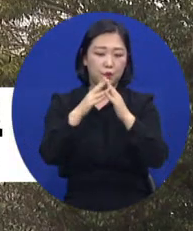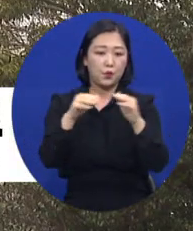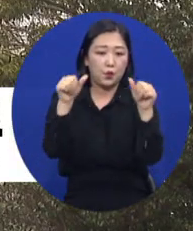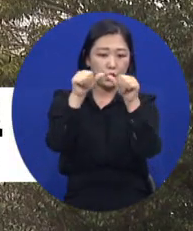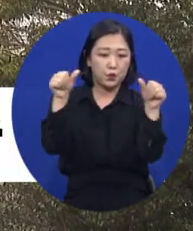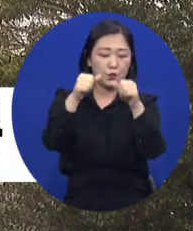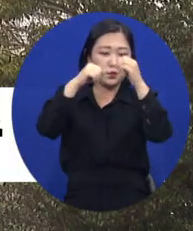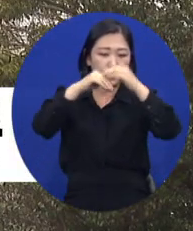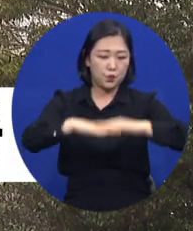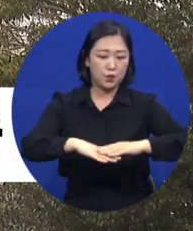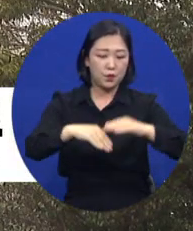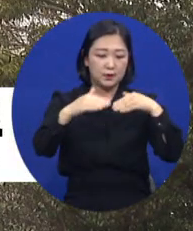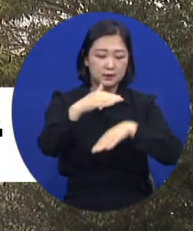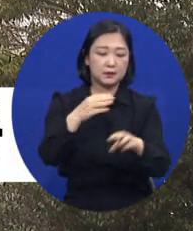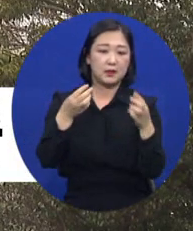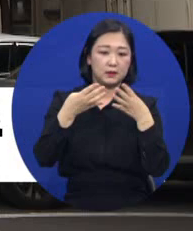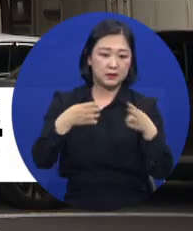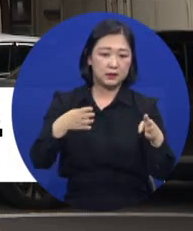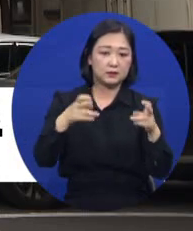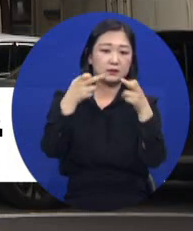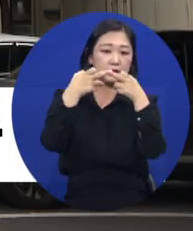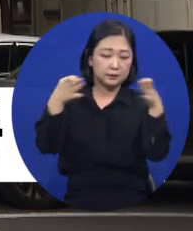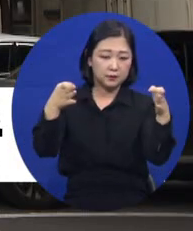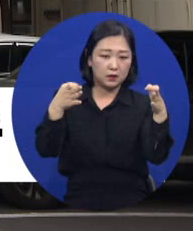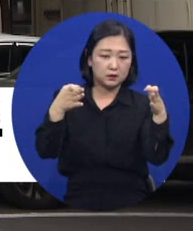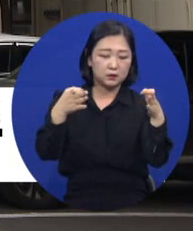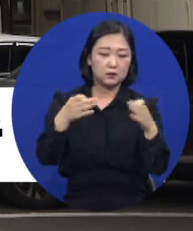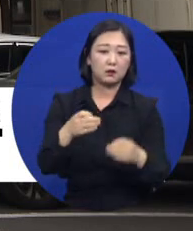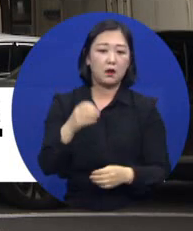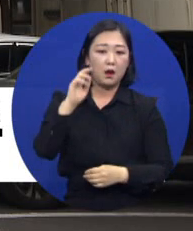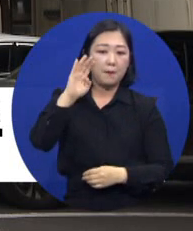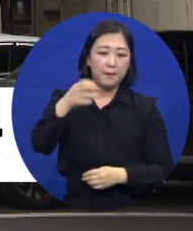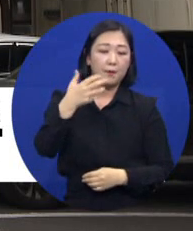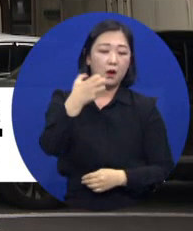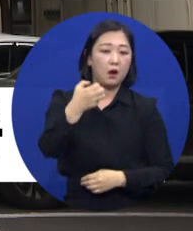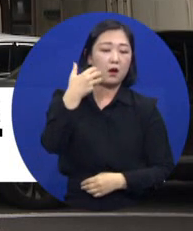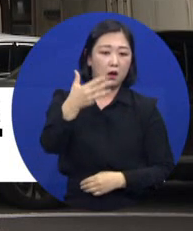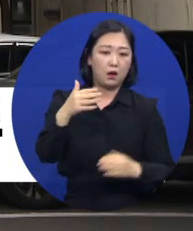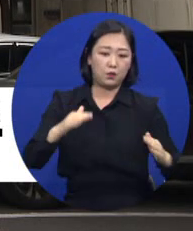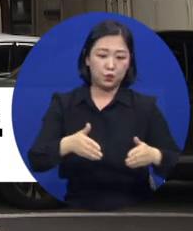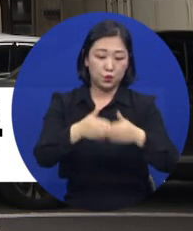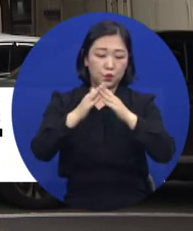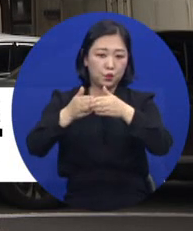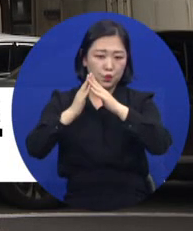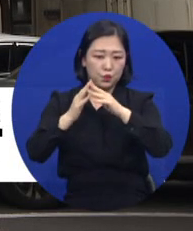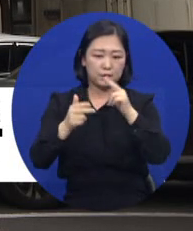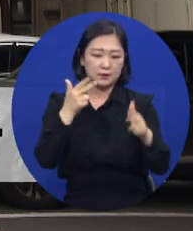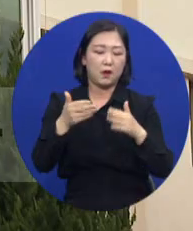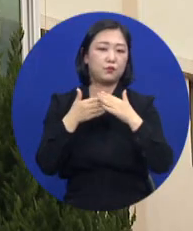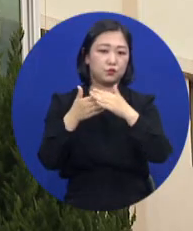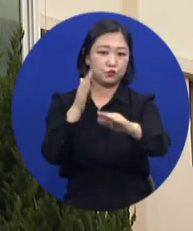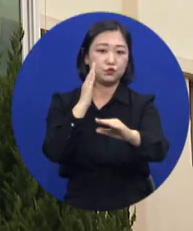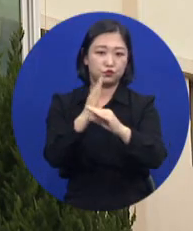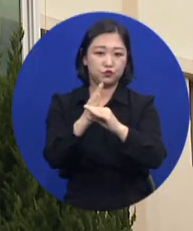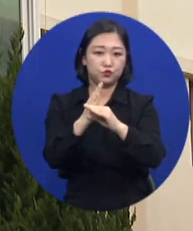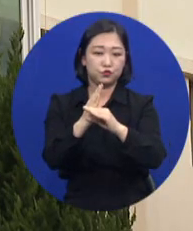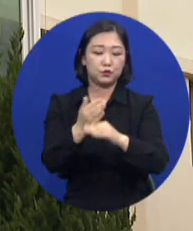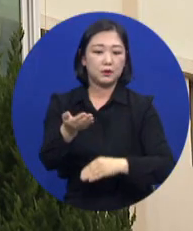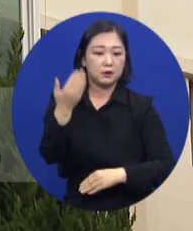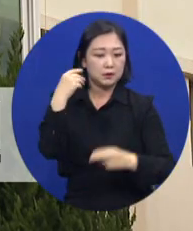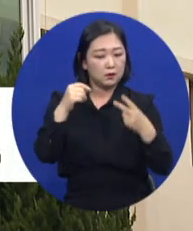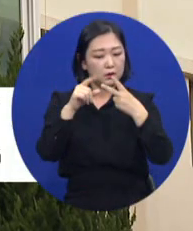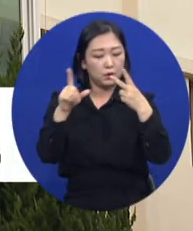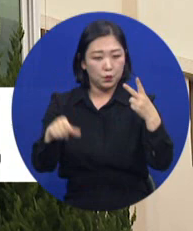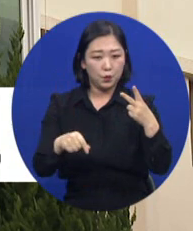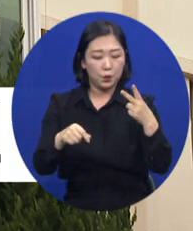얼고 지하 4층에 지상 14층, 14개동 899세대 규모로 사업이 추진 중입니다. 지난 2월